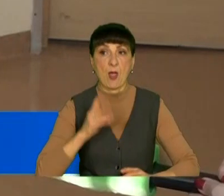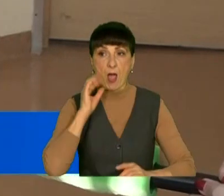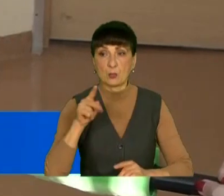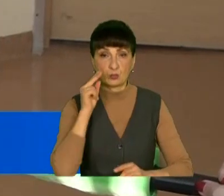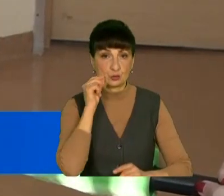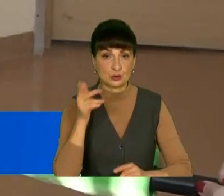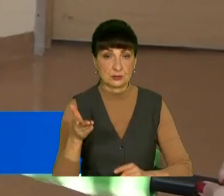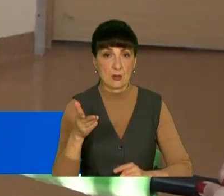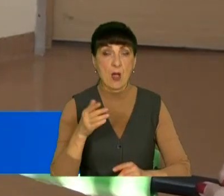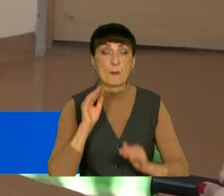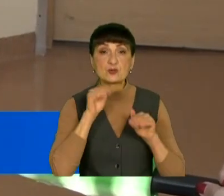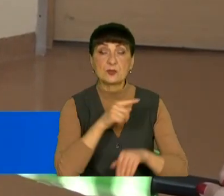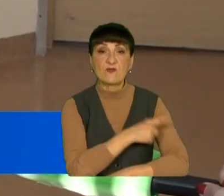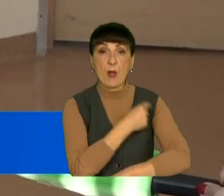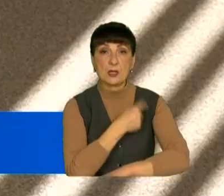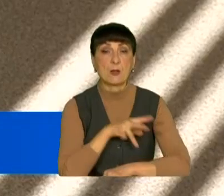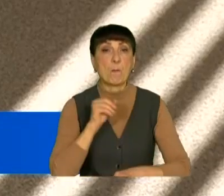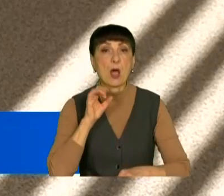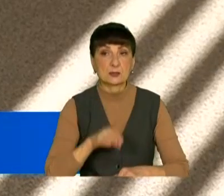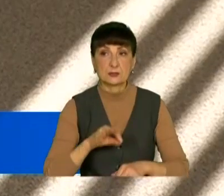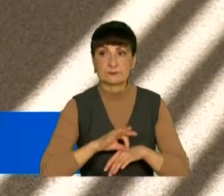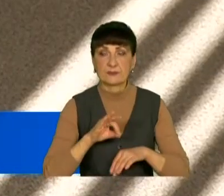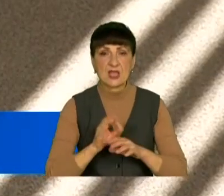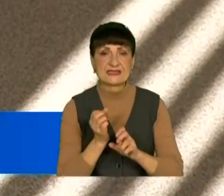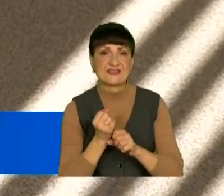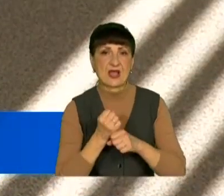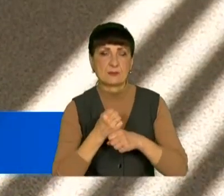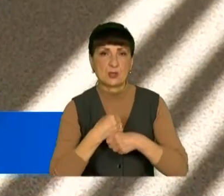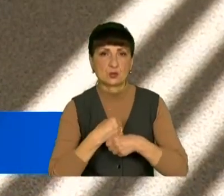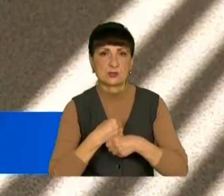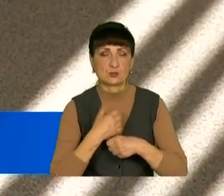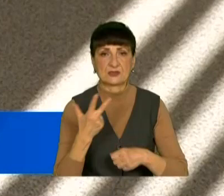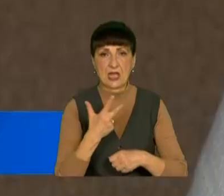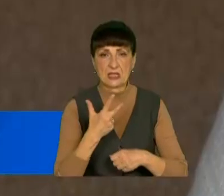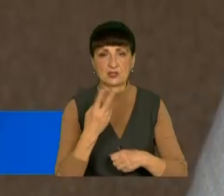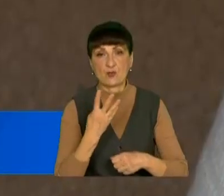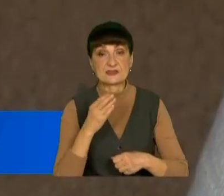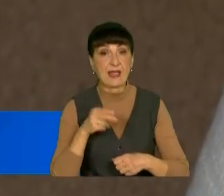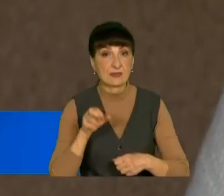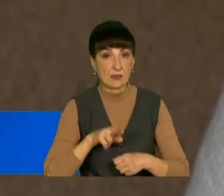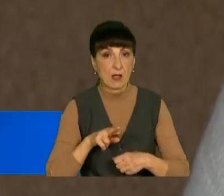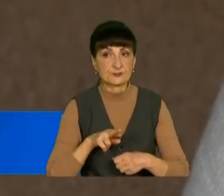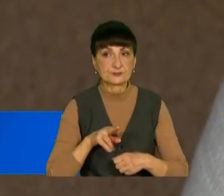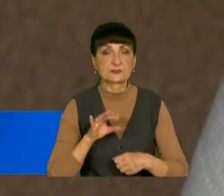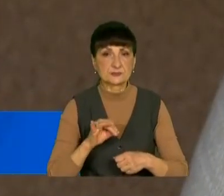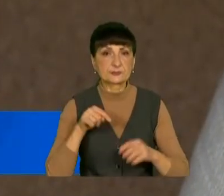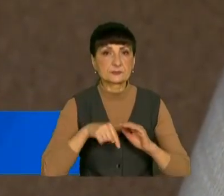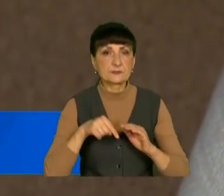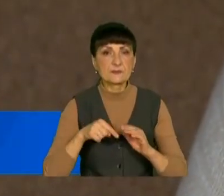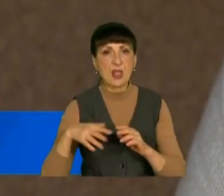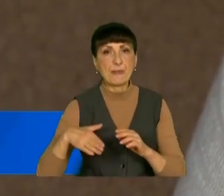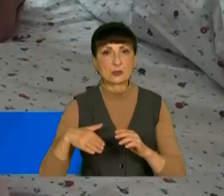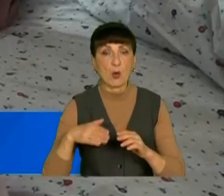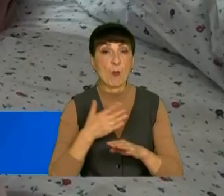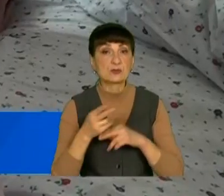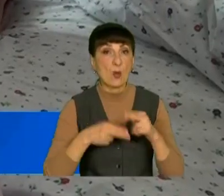Айбул Чинжилов поступил в больницу в марте с диагнозом деформирующий коксартроз 3-4 стадии и асептический некроз бедра. После